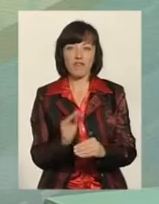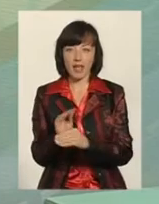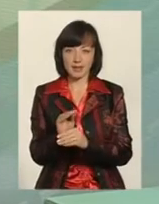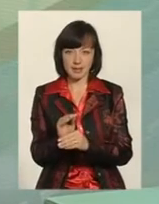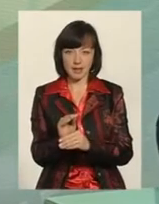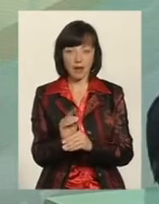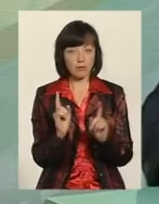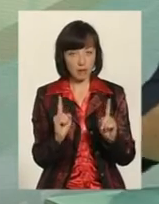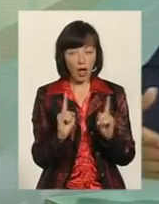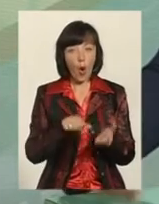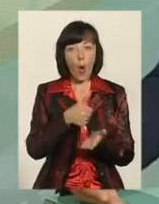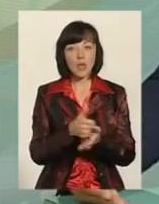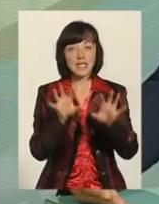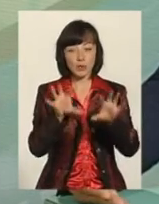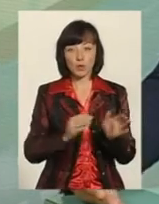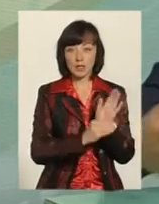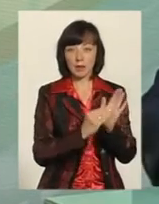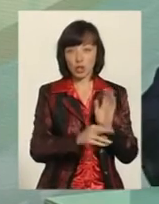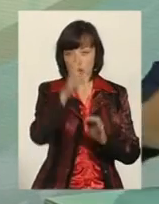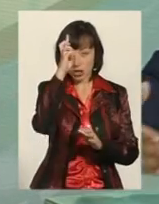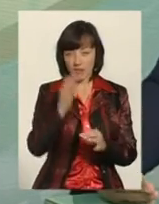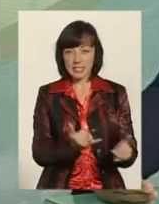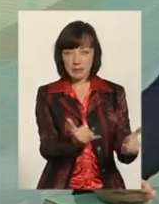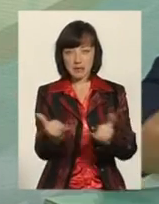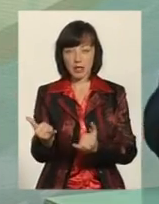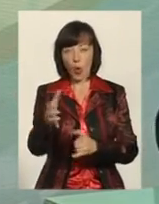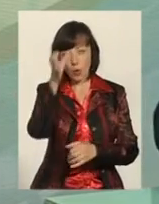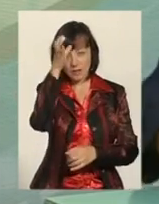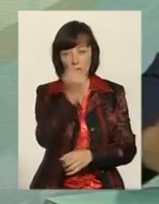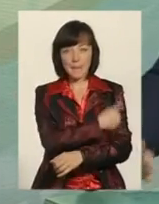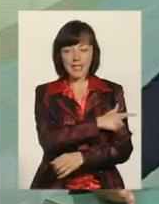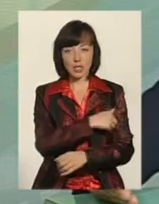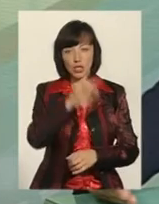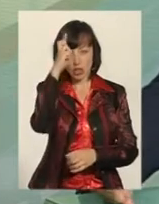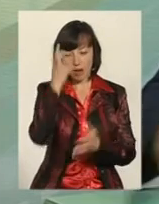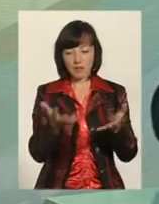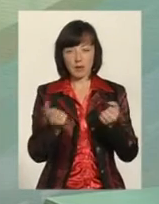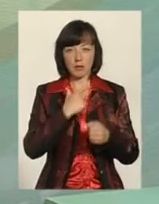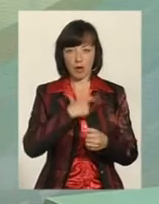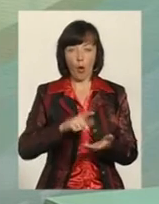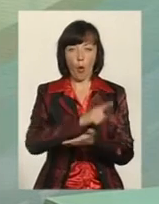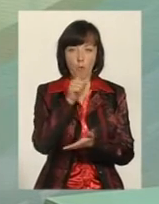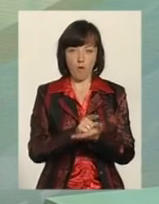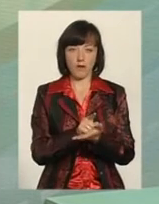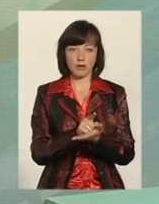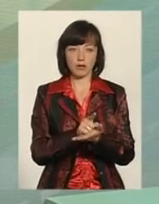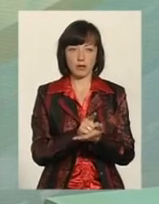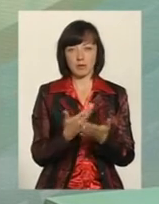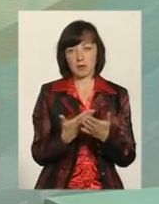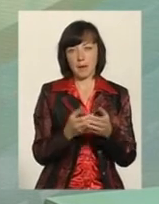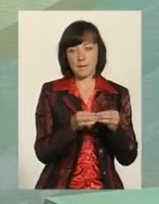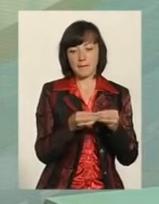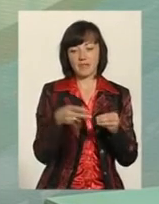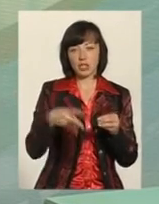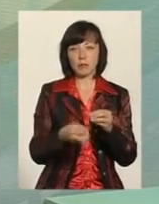Конституція говорить, що держава забезпечує освіту і медицину, тому держава бере на себе обов'язок. От, умовно кажучи, в